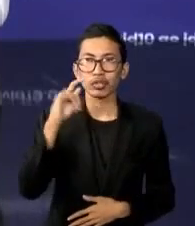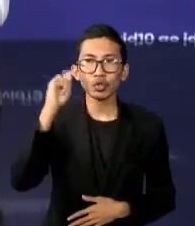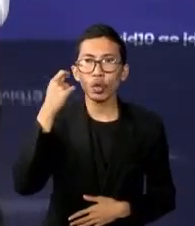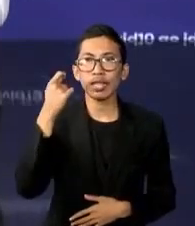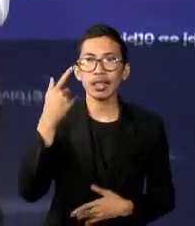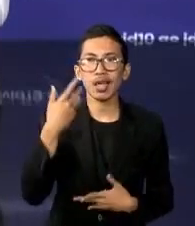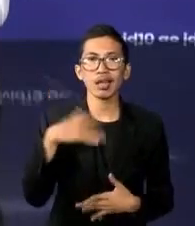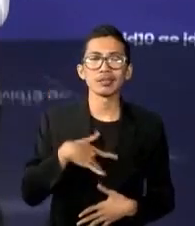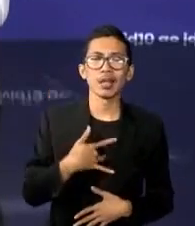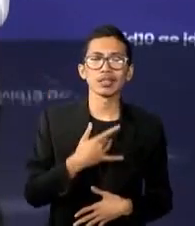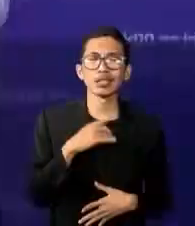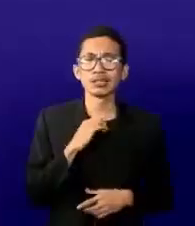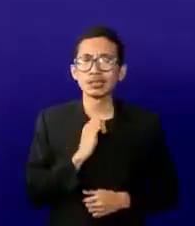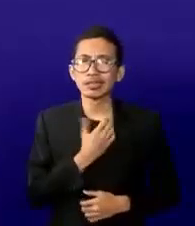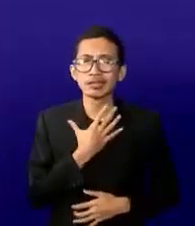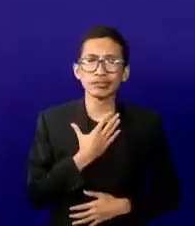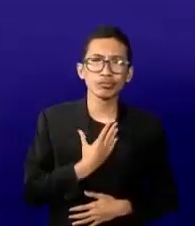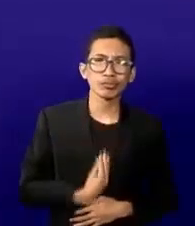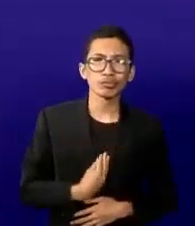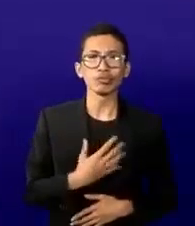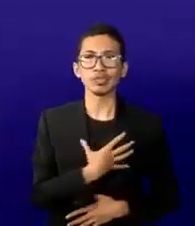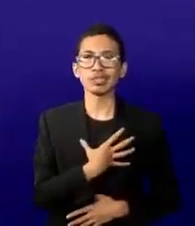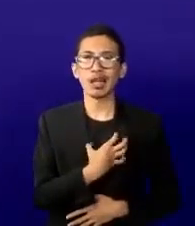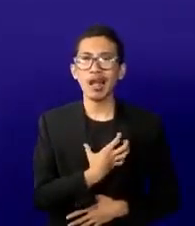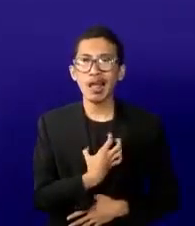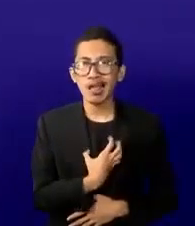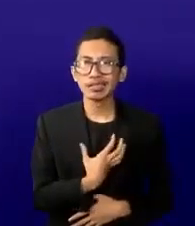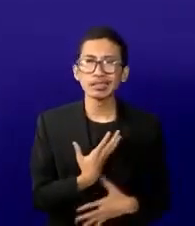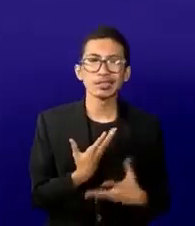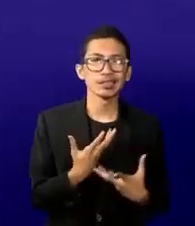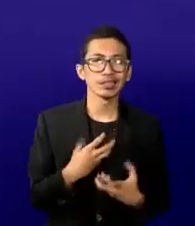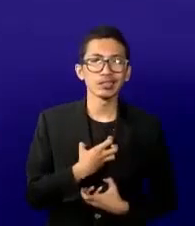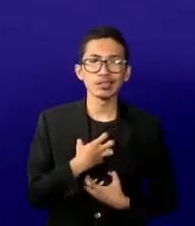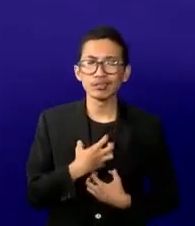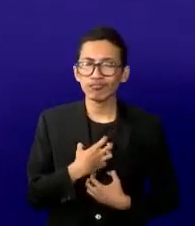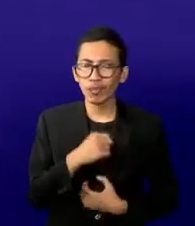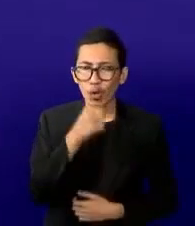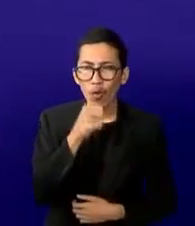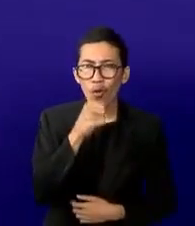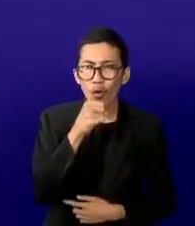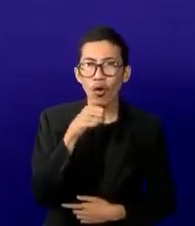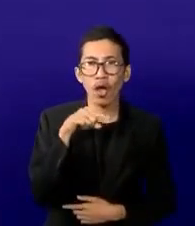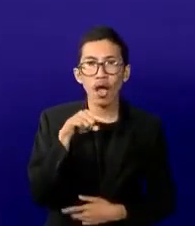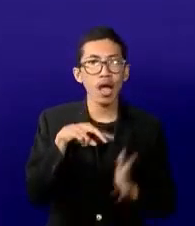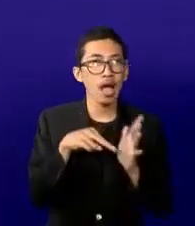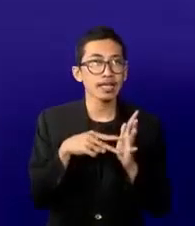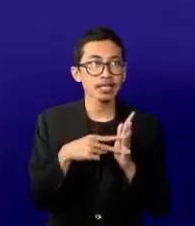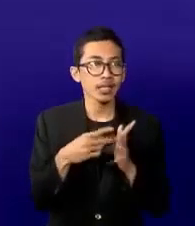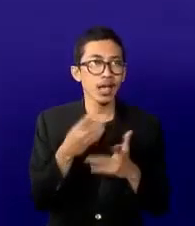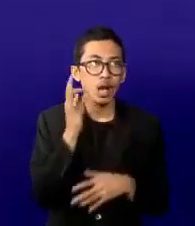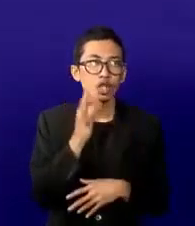akhirnya menyebabkan keluhan-keluhan sesak atau napas berat nah nah itu yang EE akan ee menyebabkan terjadinya